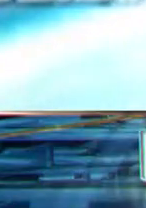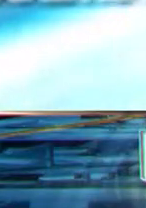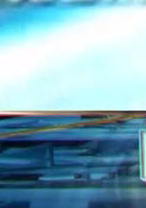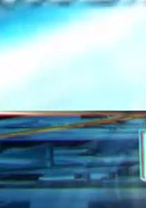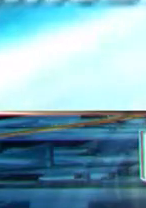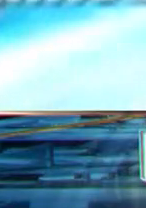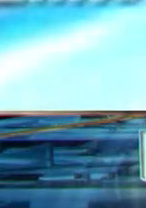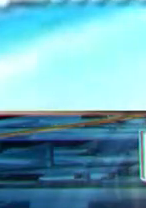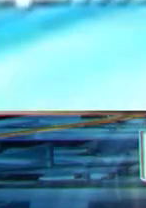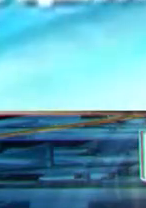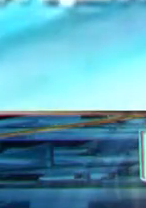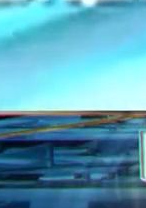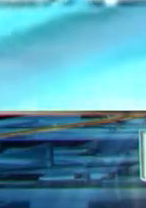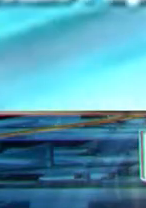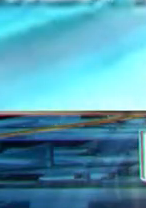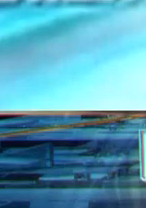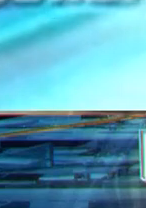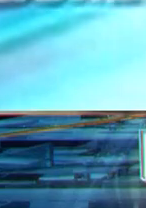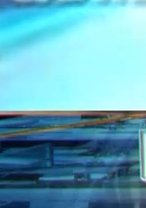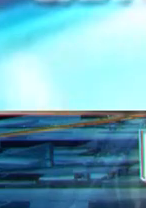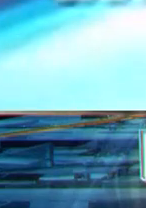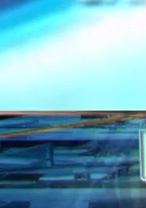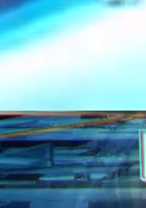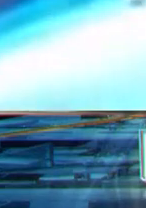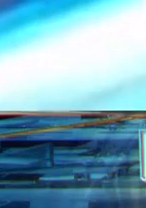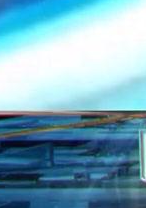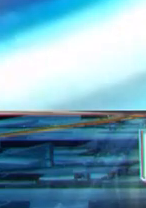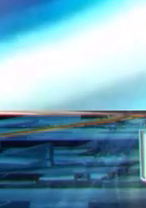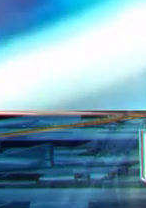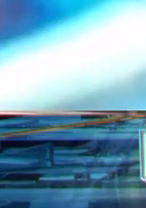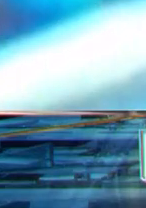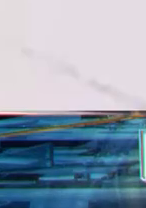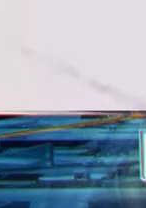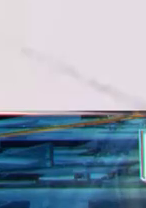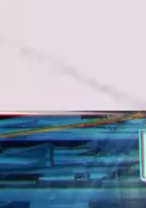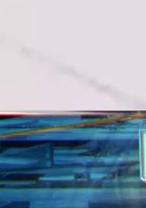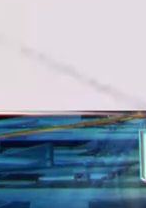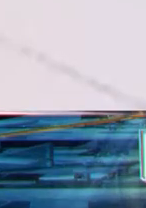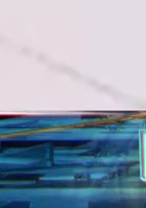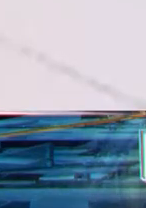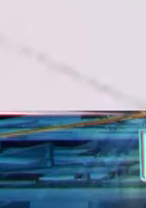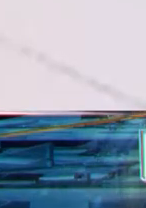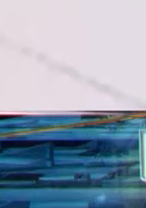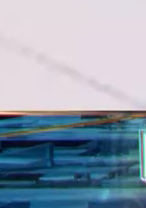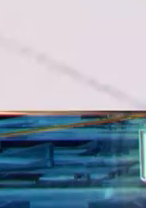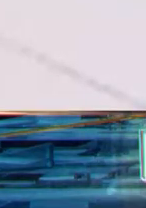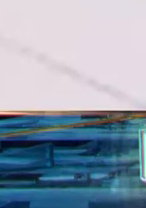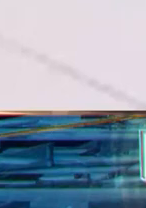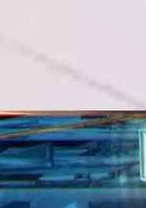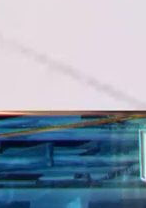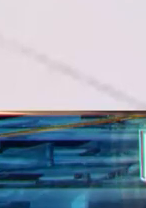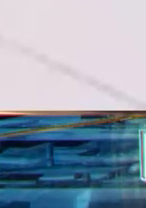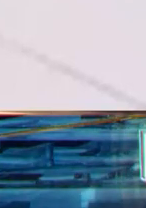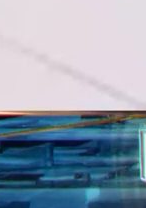Елбасына күн туғанда аш көздік танытпауға шақырды. Бүгін бас муфти Наурызбай Қажы Тағанұлы дәрі-дәрмек бағасын негізсіз